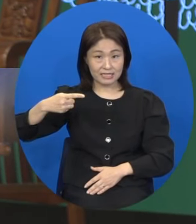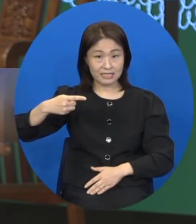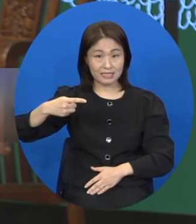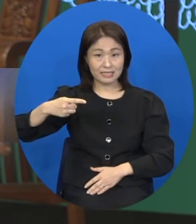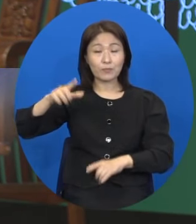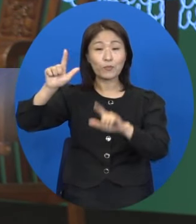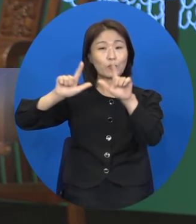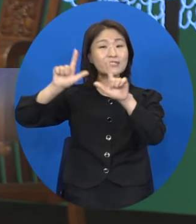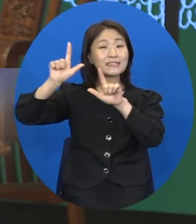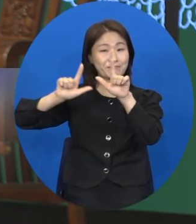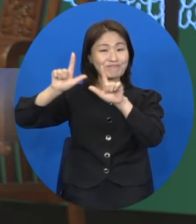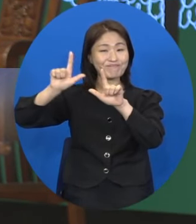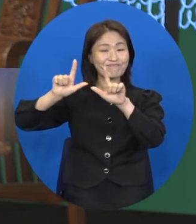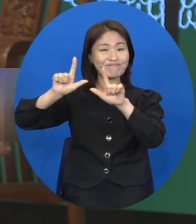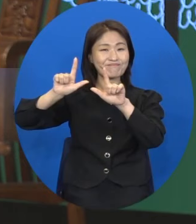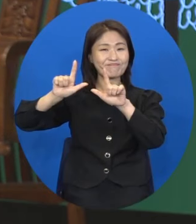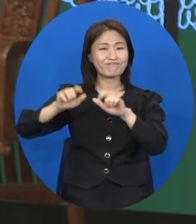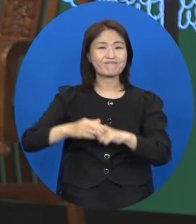모습입니다.